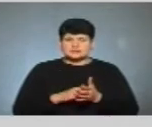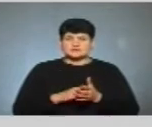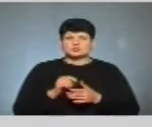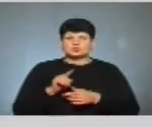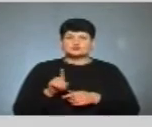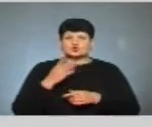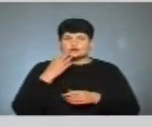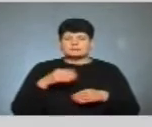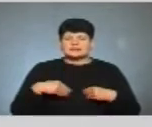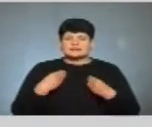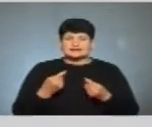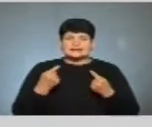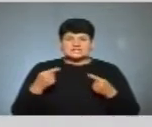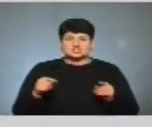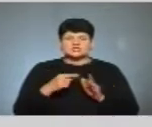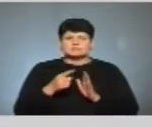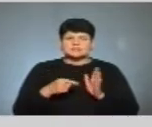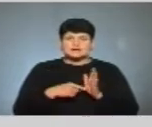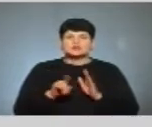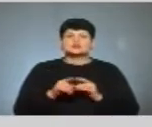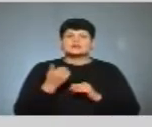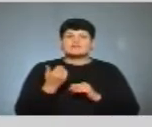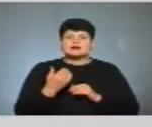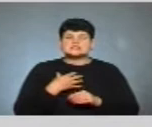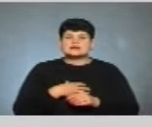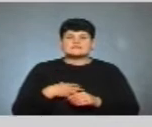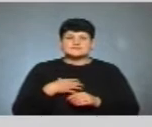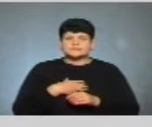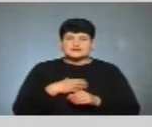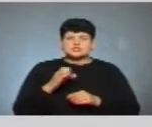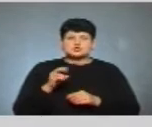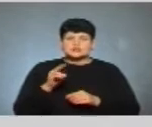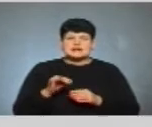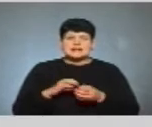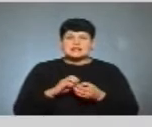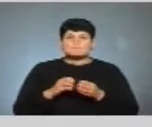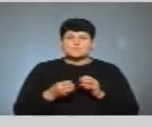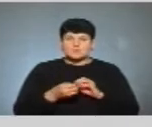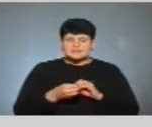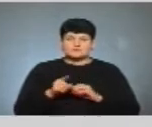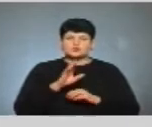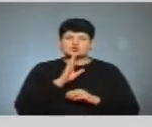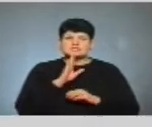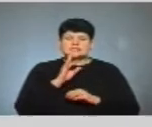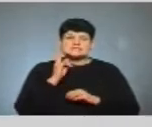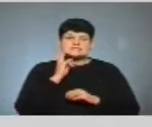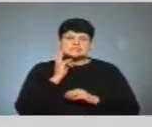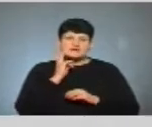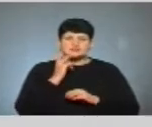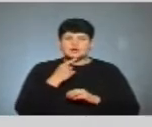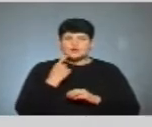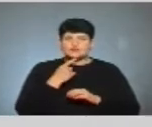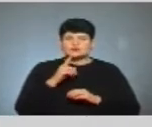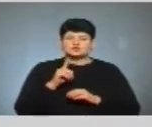ми задавали інше запитання, що для вас найважливіше із соціальних проблем, то жінки завжди казали,